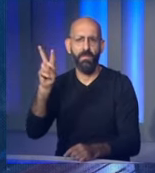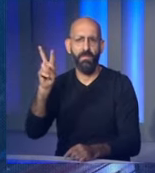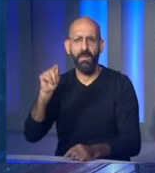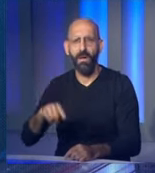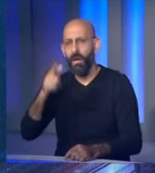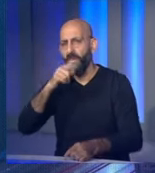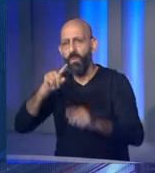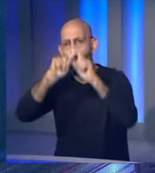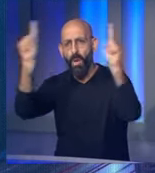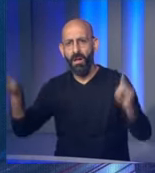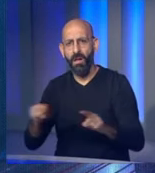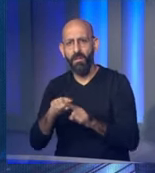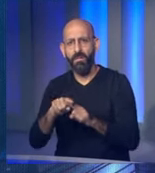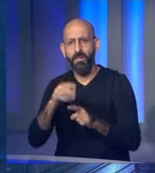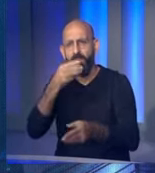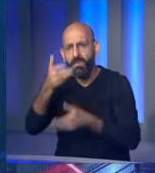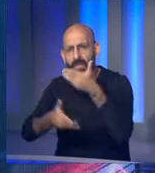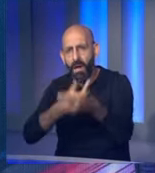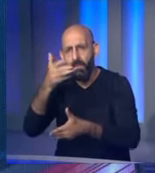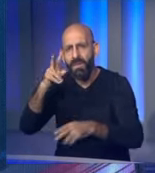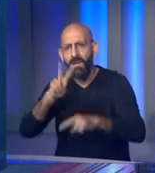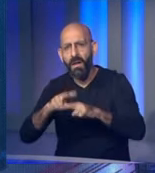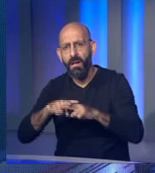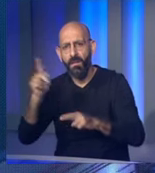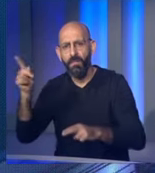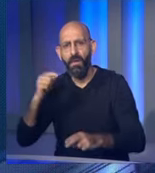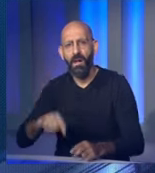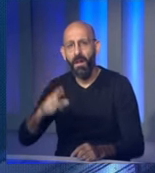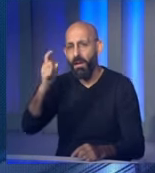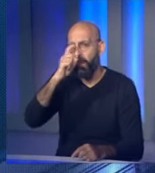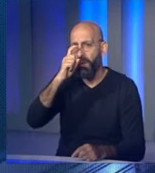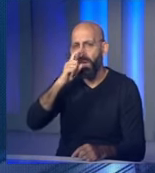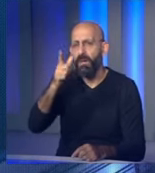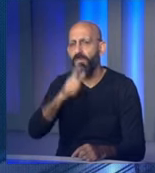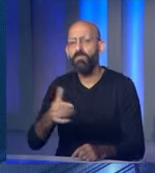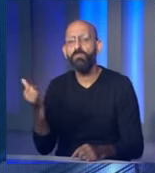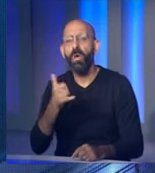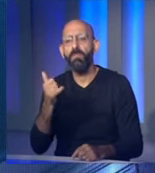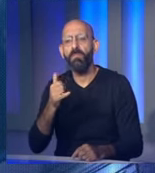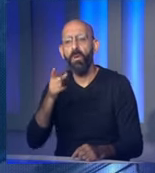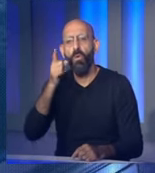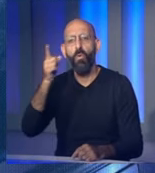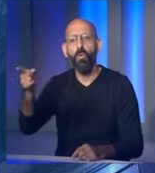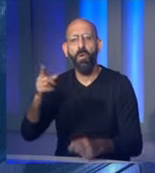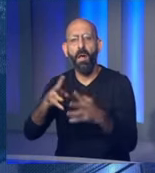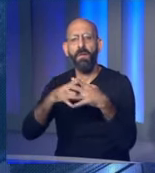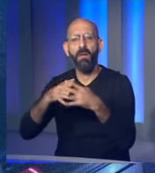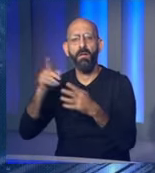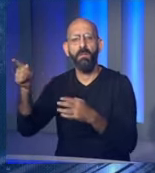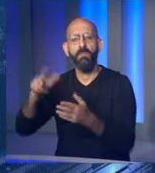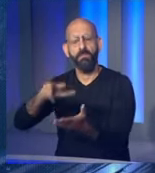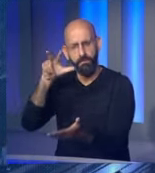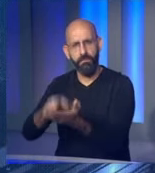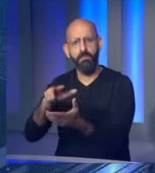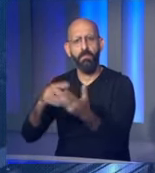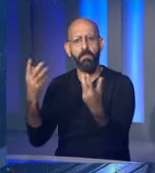على عاتق الامريكيين وعما اذا كانت المسوده التي تتم مناقشتها قد تمت مناقشتها مع الاسرائيليين اجاب